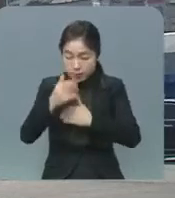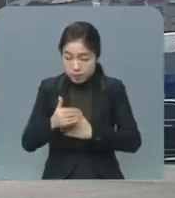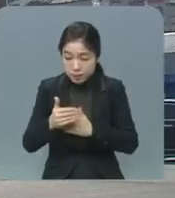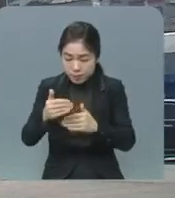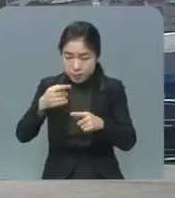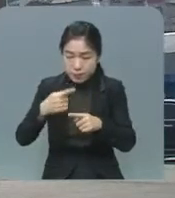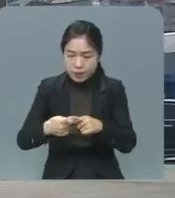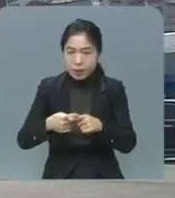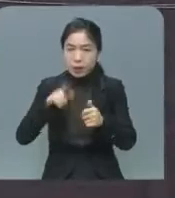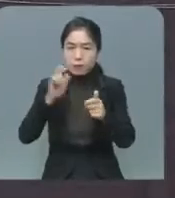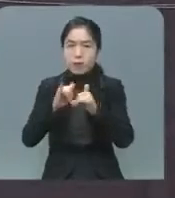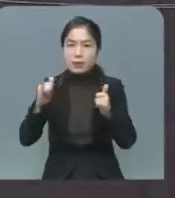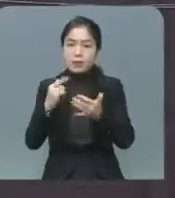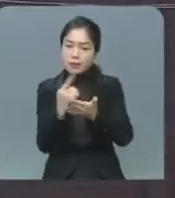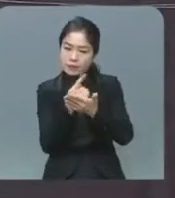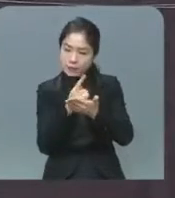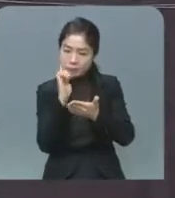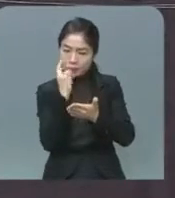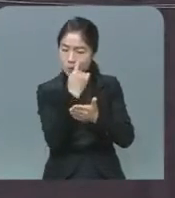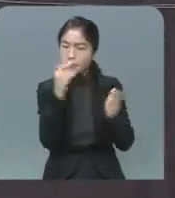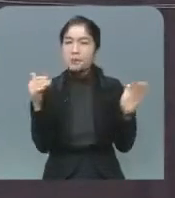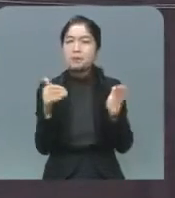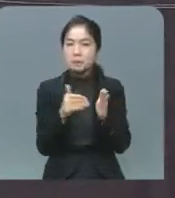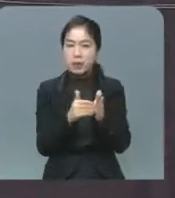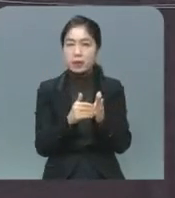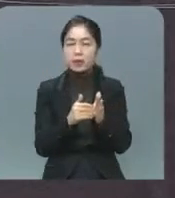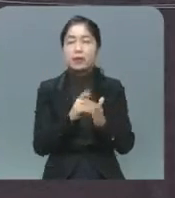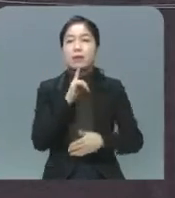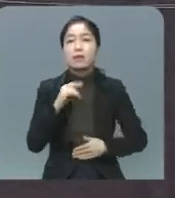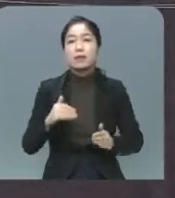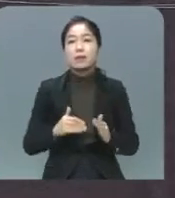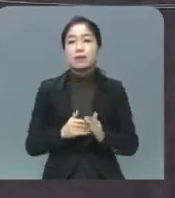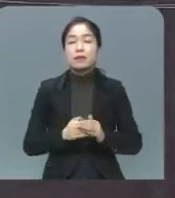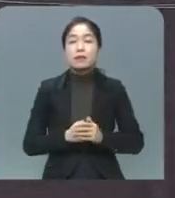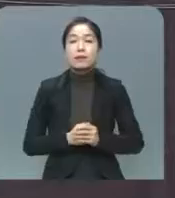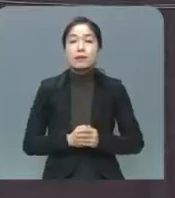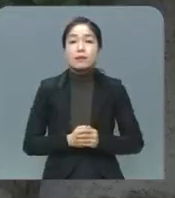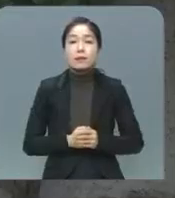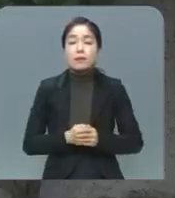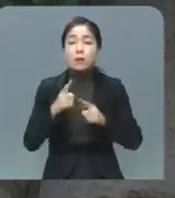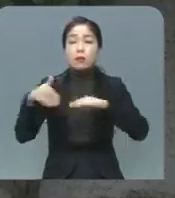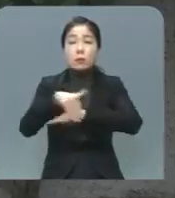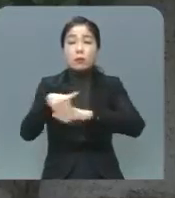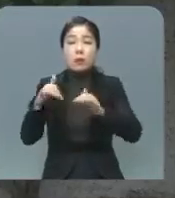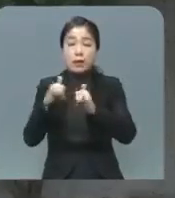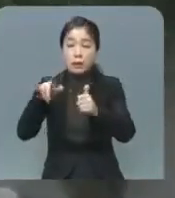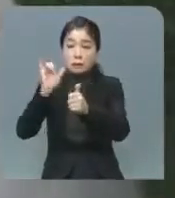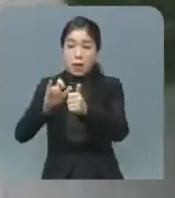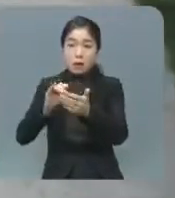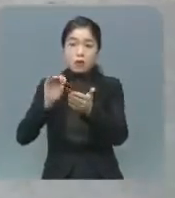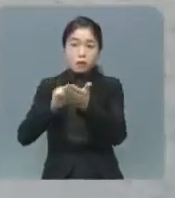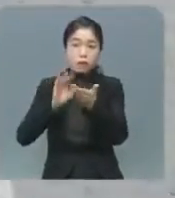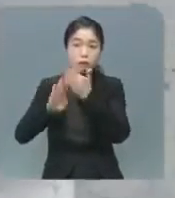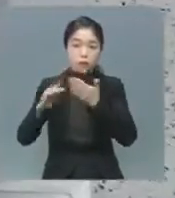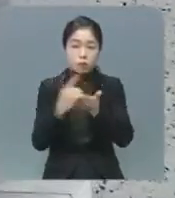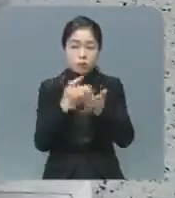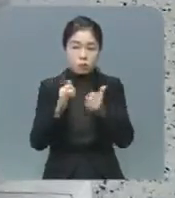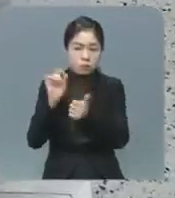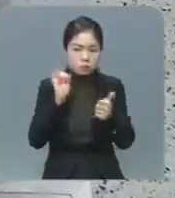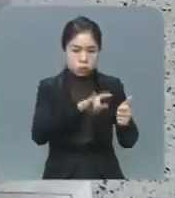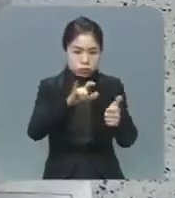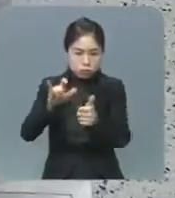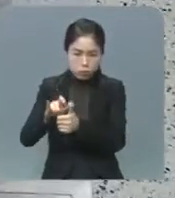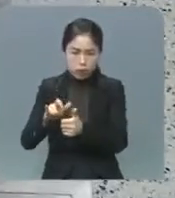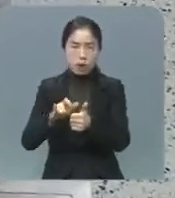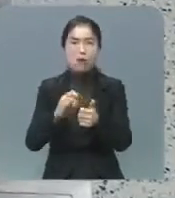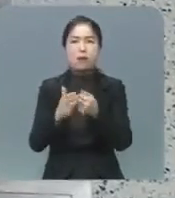과정에서 확진자와 접촉한 사실이 확인된 것으로 잠정 조사됐습니다. 교회 신도들이 확진된 뒤 접촉자들까지 잇따라